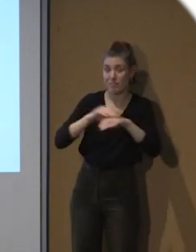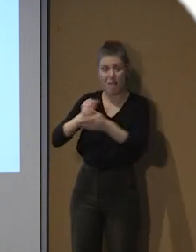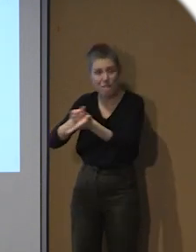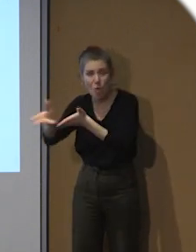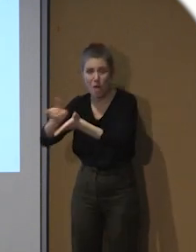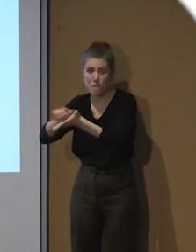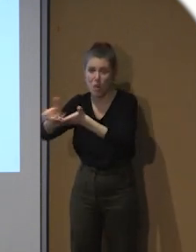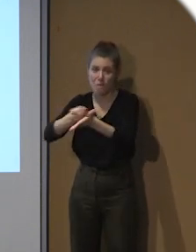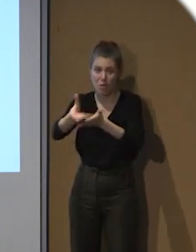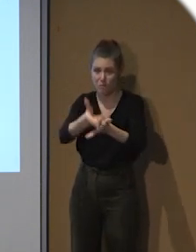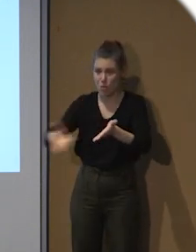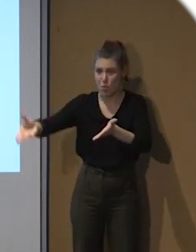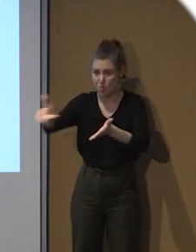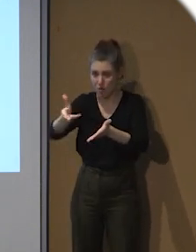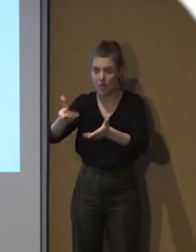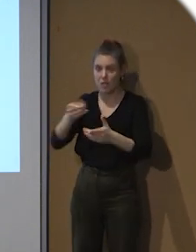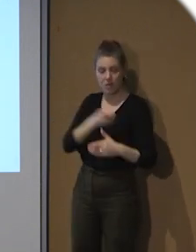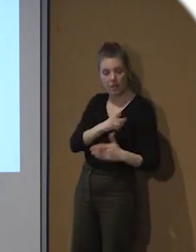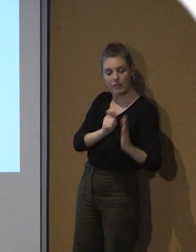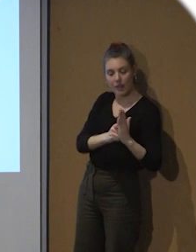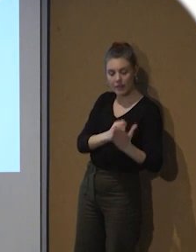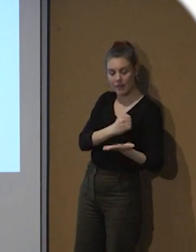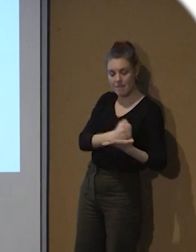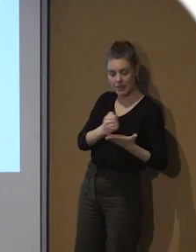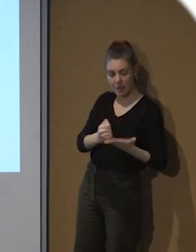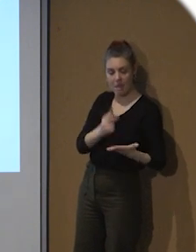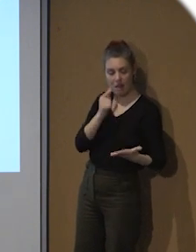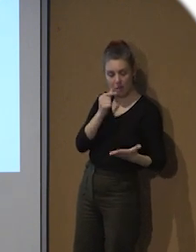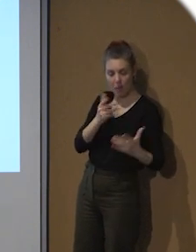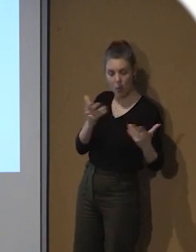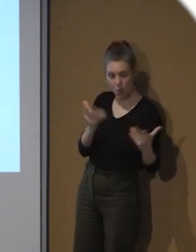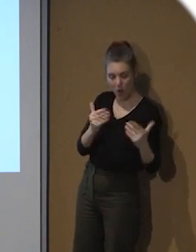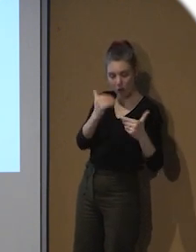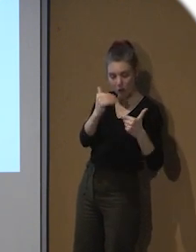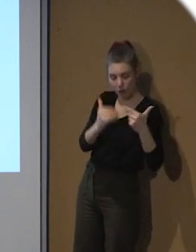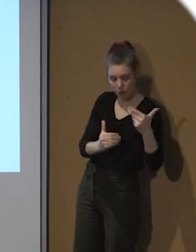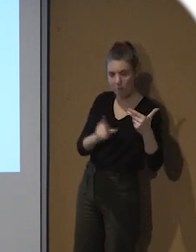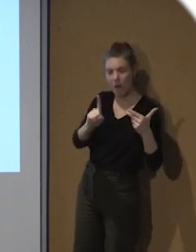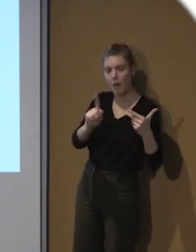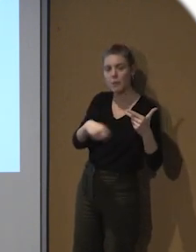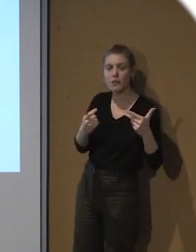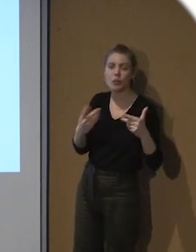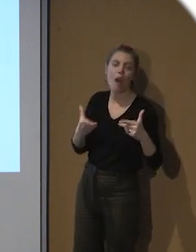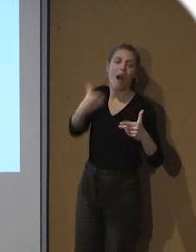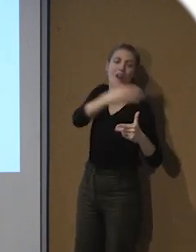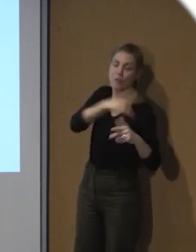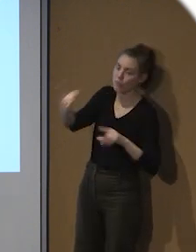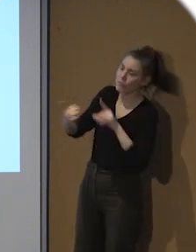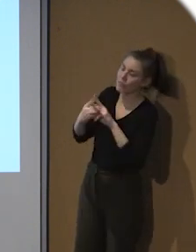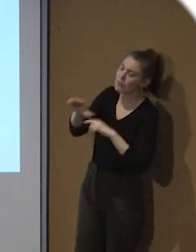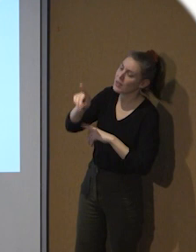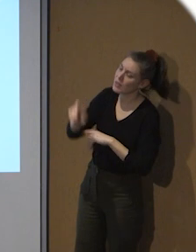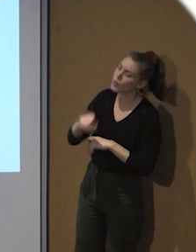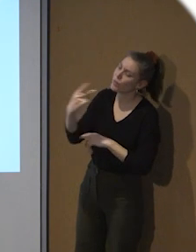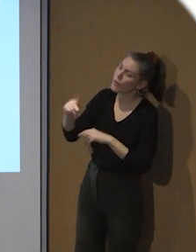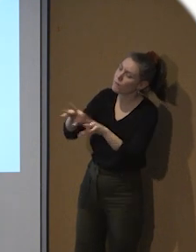les indications de l'épreuve d'effort, en interrogeant bien la personne sur ses antécédents familiaux, sur ses antécédents